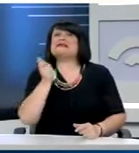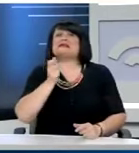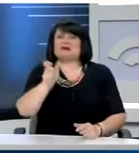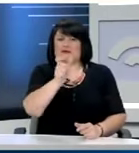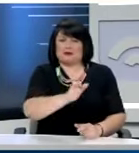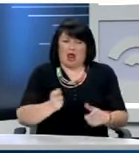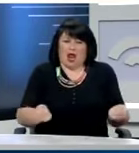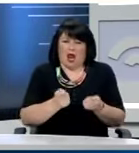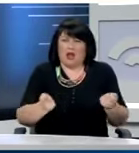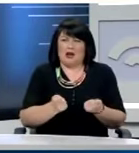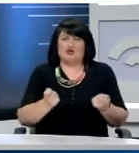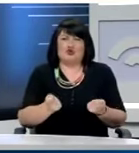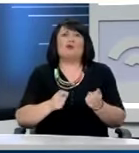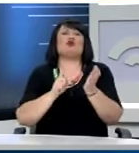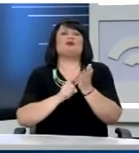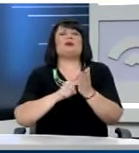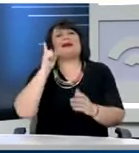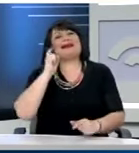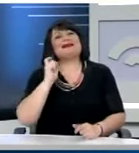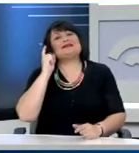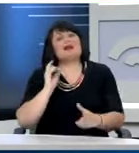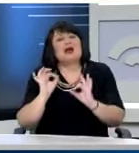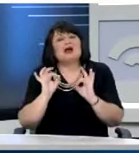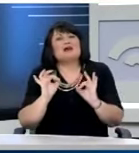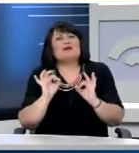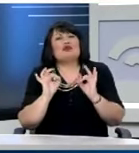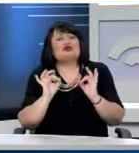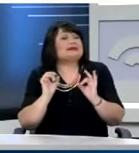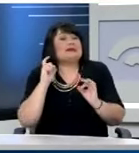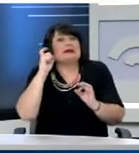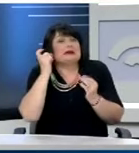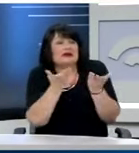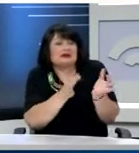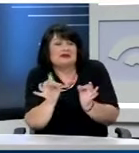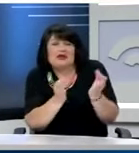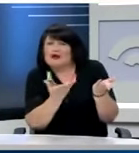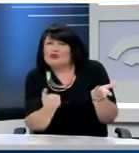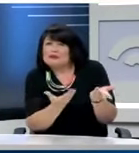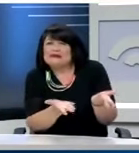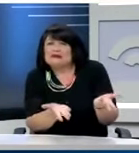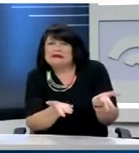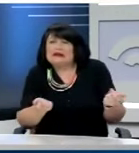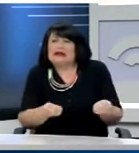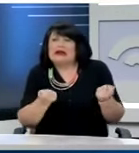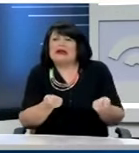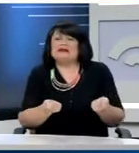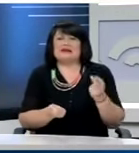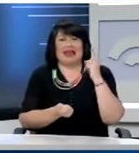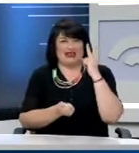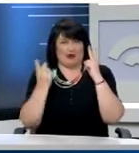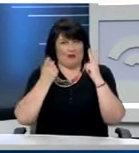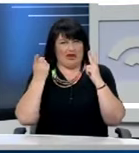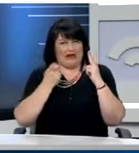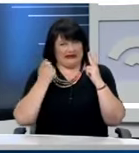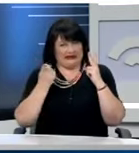κάθε εργαζόμενος σε αυτόν τον τόπο πρέπει να γνωρίζει τι ακριβώς έχετε σκοπό να κάνετε. Και επιτρέψτε μου 2 ακόμα